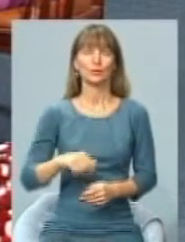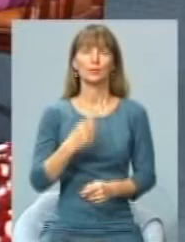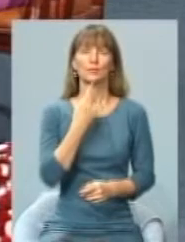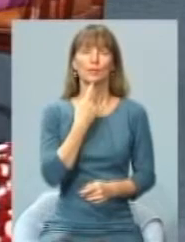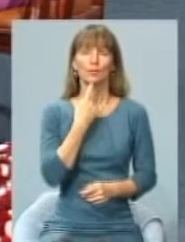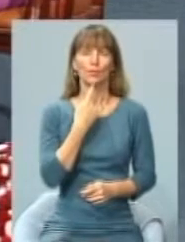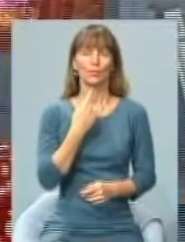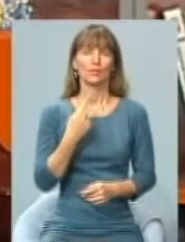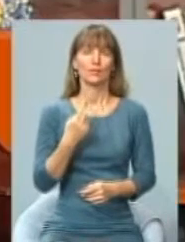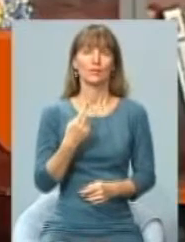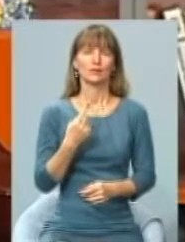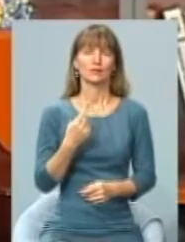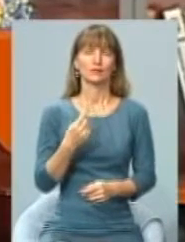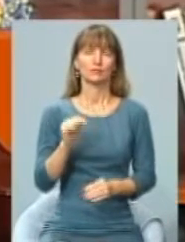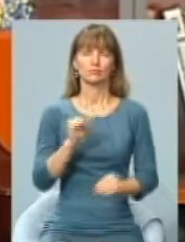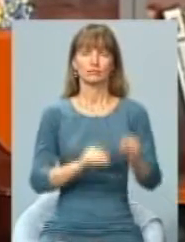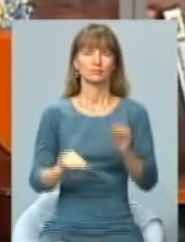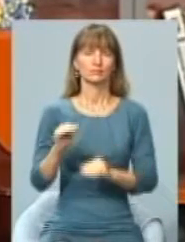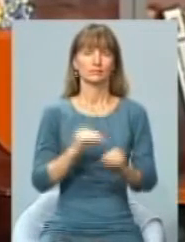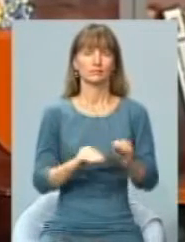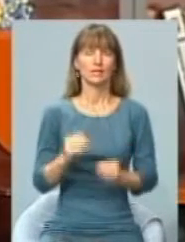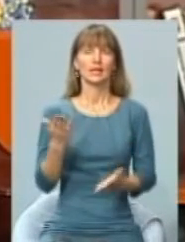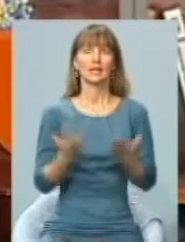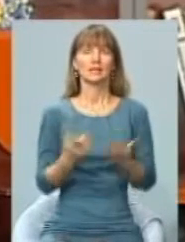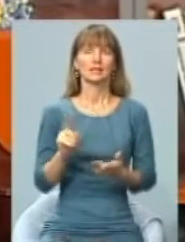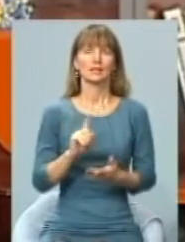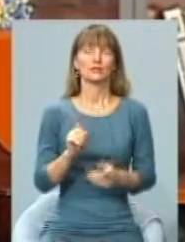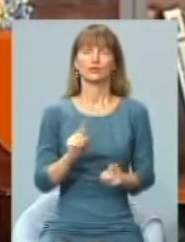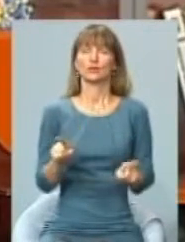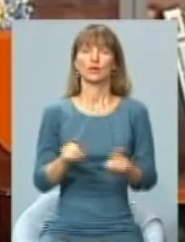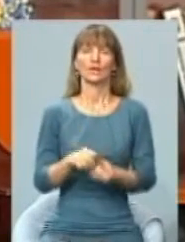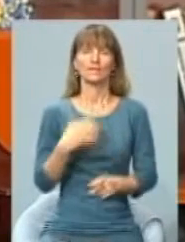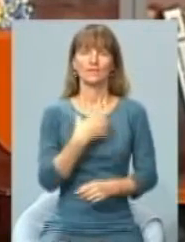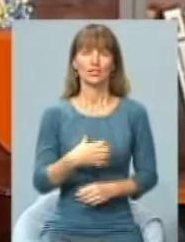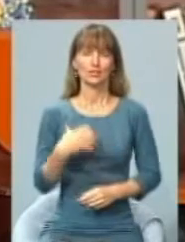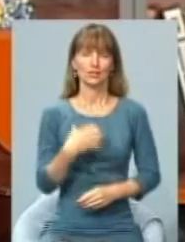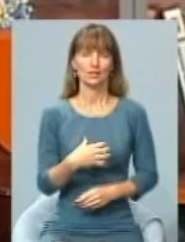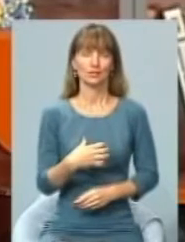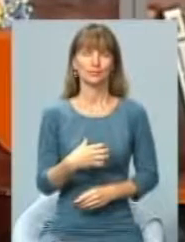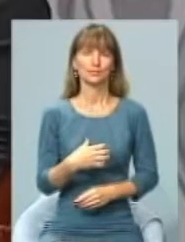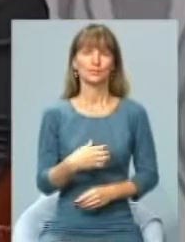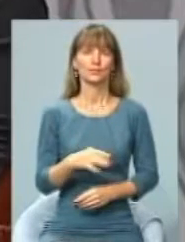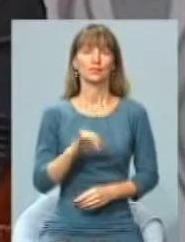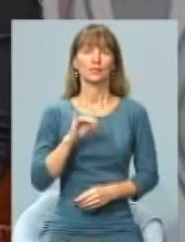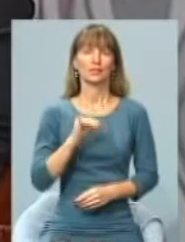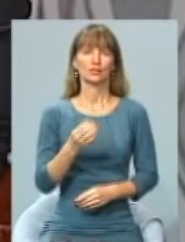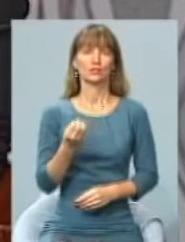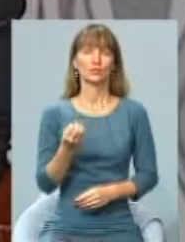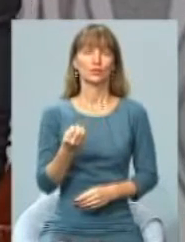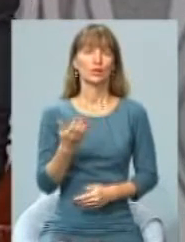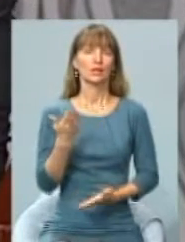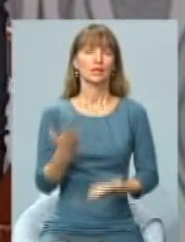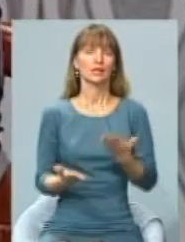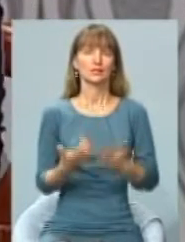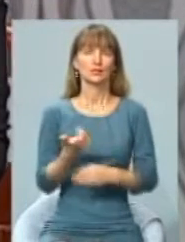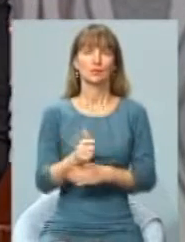попробовать сконструировать его, если это что-то такое там важное. І, до речі, навіть якщо